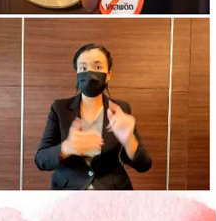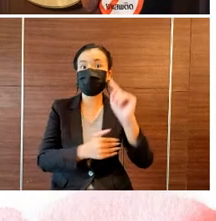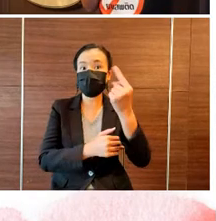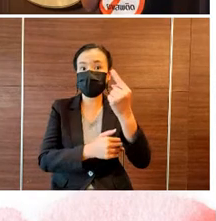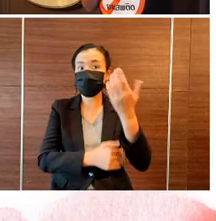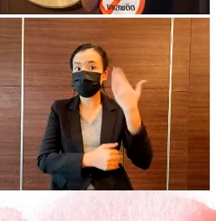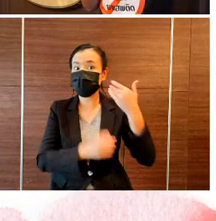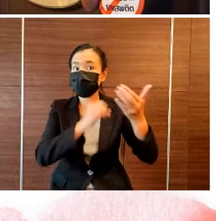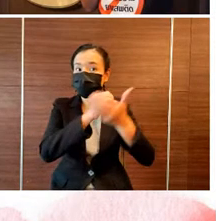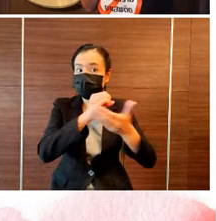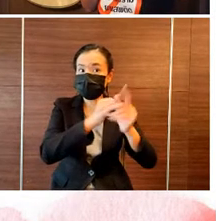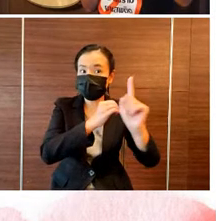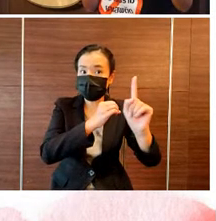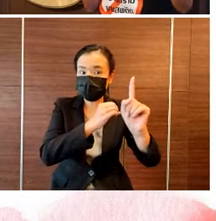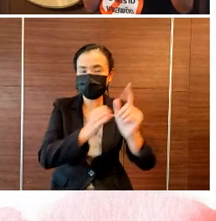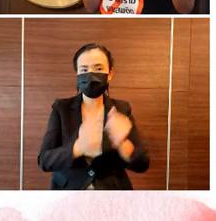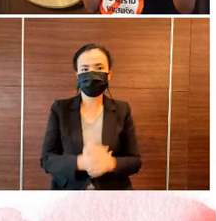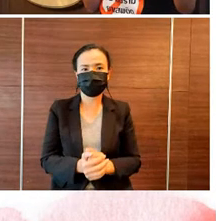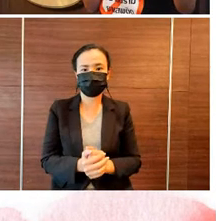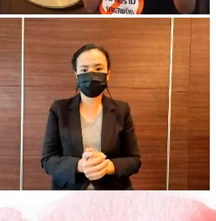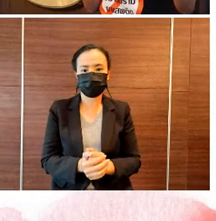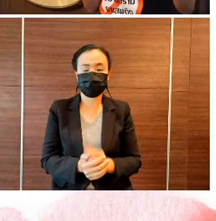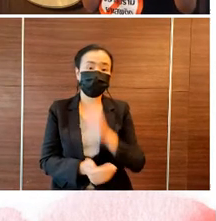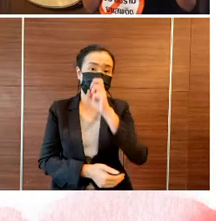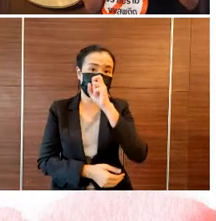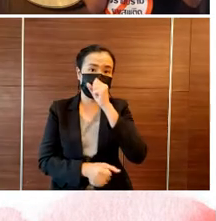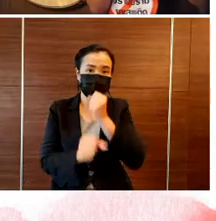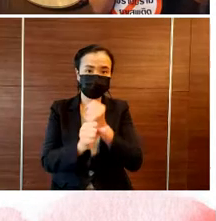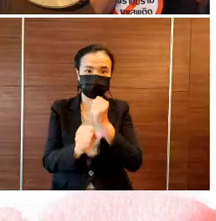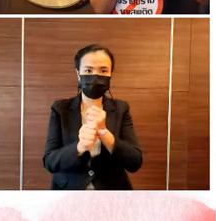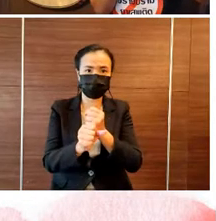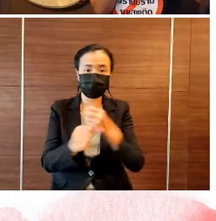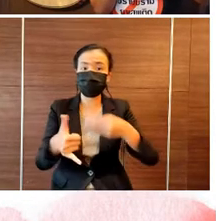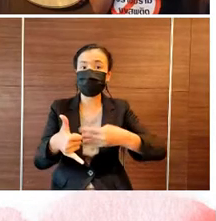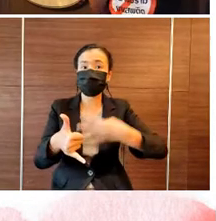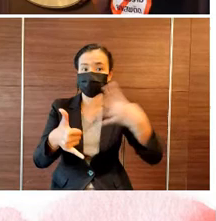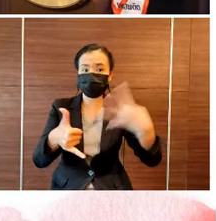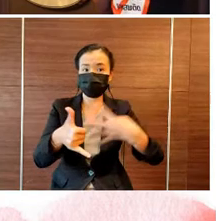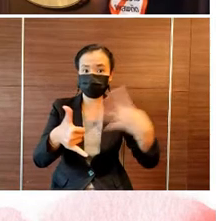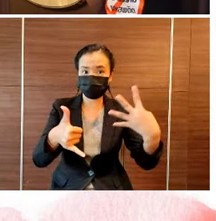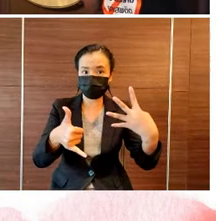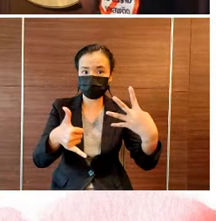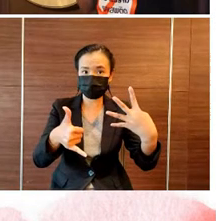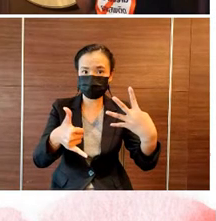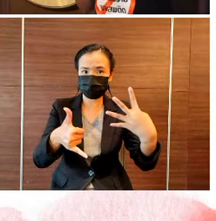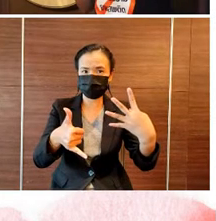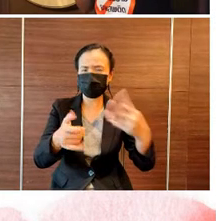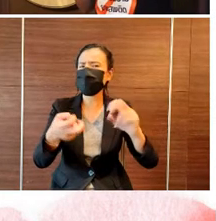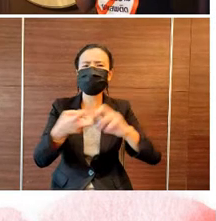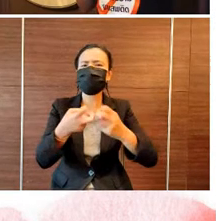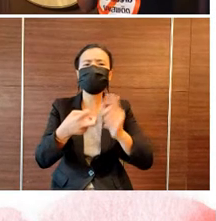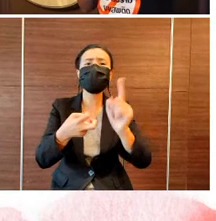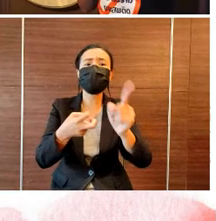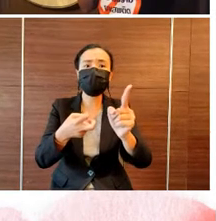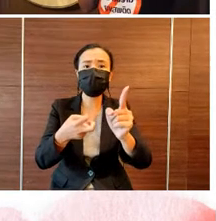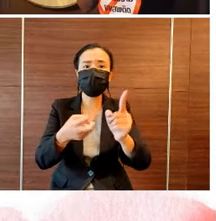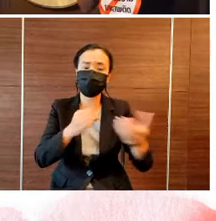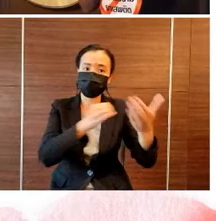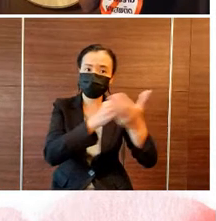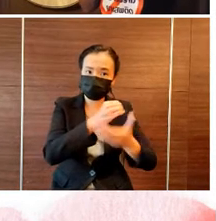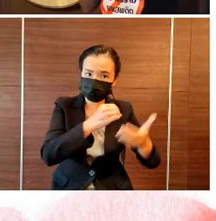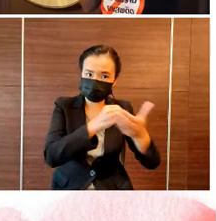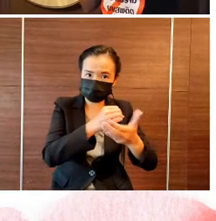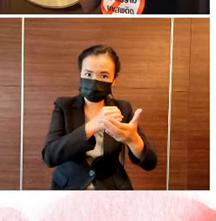มื่อกี้ยาเสพติดอย่างเดียวแล้วถ้าลอง plus เรื่องของความหลากหลายทางเพศเข้าไปอะค่ะดอกไม้ดอกเดิมมีทั้งเรื่องยาเสพติด